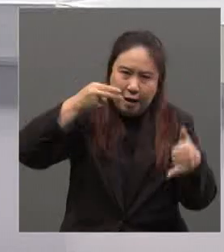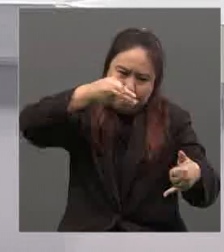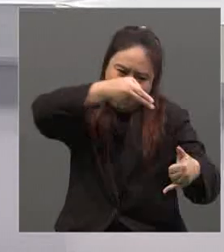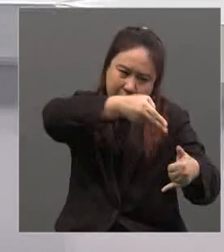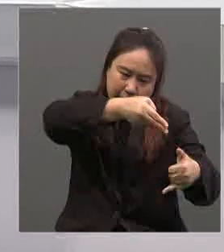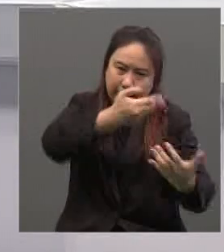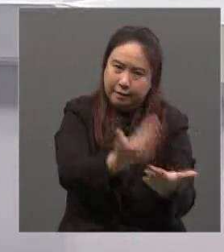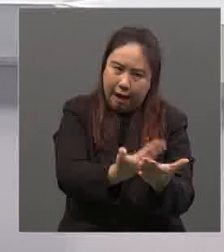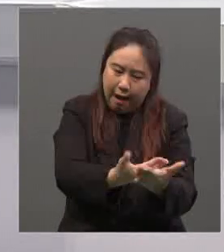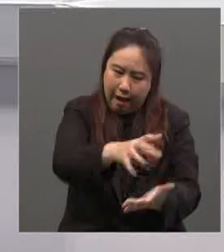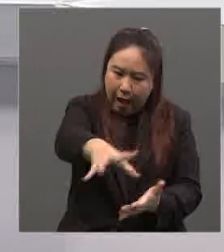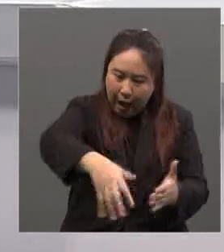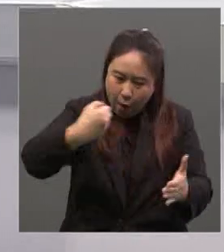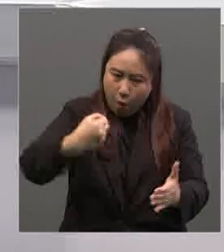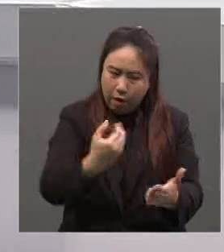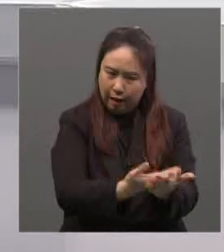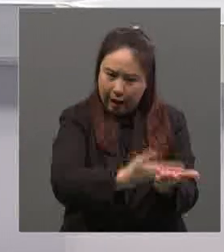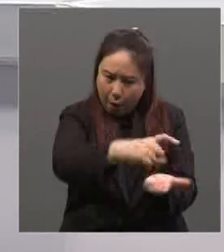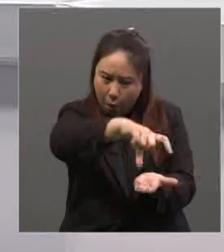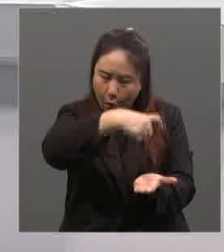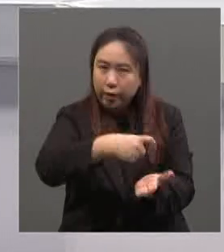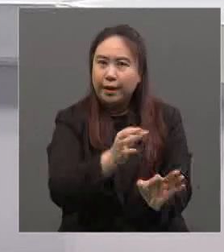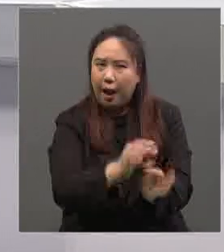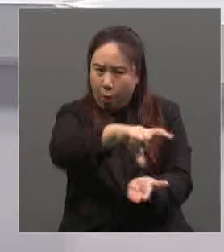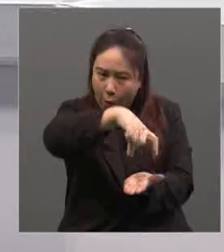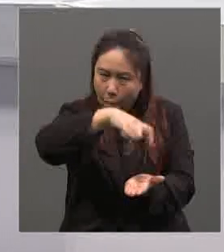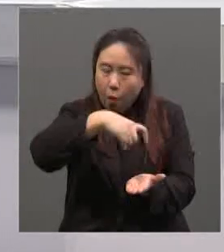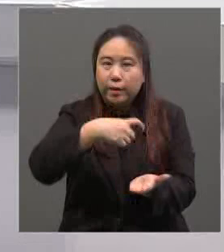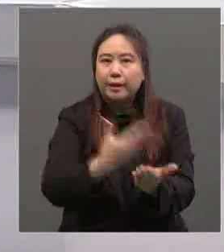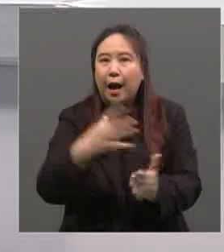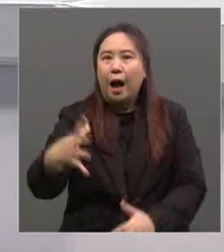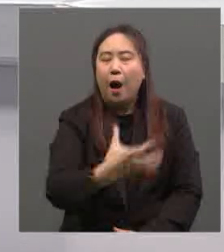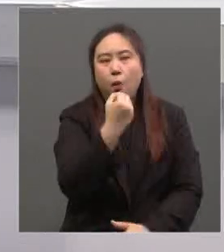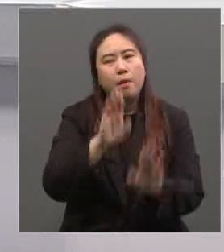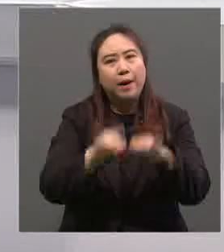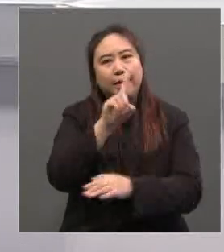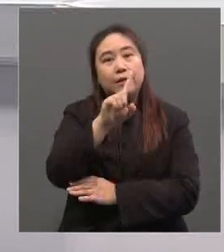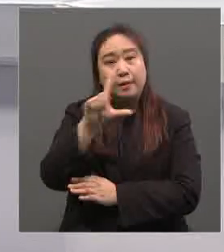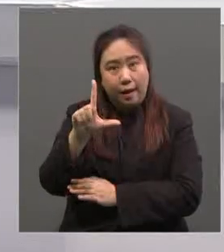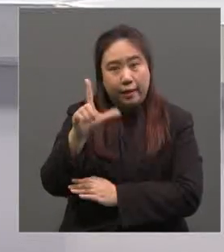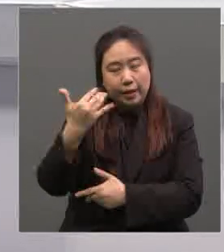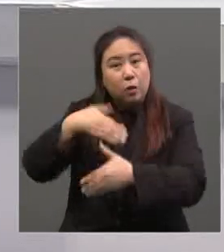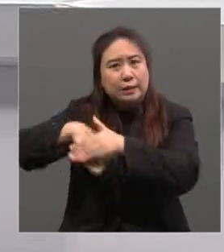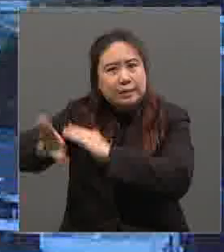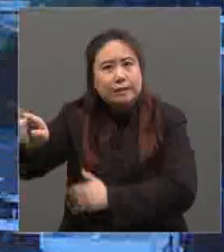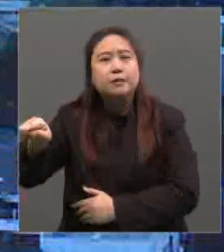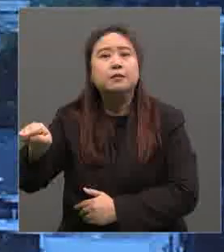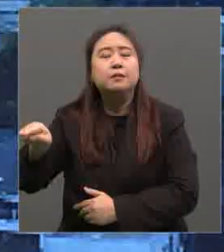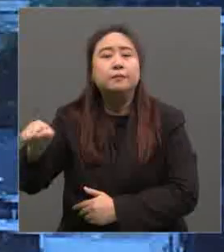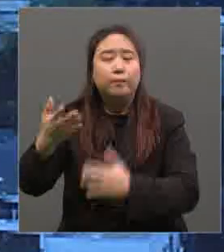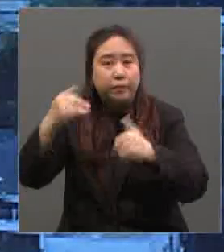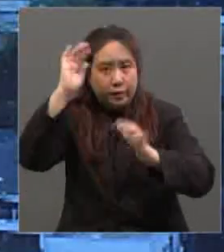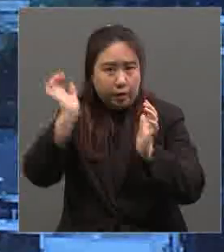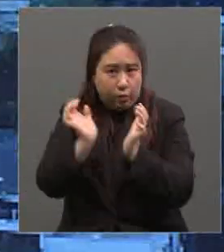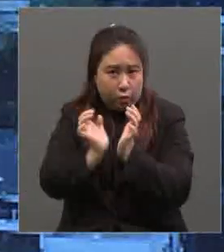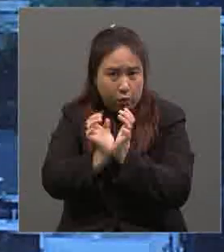ทรัพย์สินแล้วก็ให้โอนเงินผ่านทางแอปของธนาคารได้ทรัพย์สินไปเนี่ยราวๆ 1ล้านบาทหลังจากนั้นก็หลบหนีไปนะคะทีนี้พอตำรวจเขา